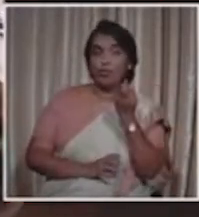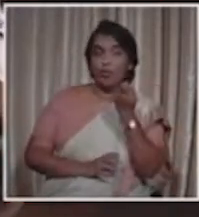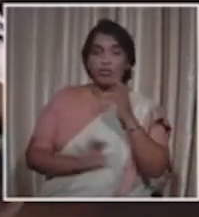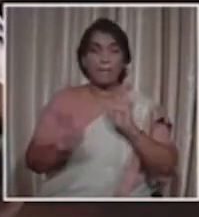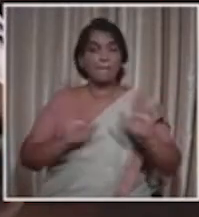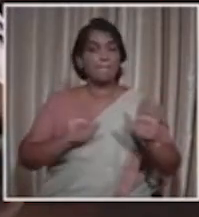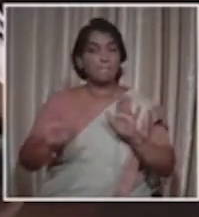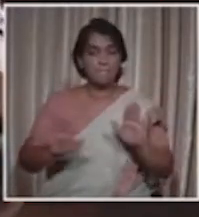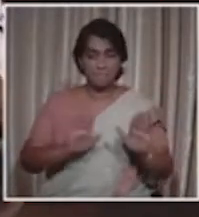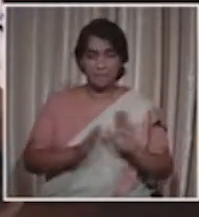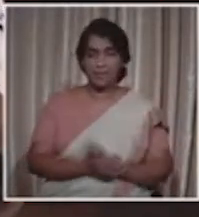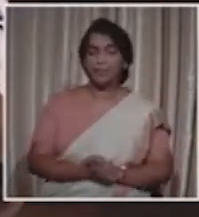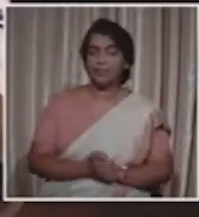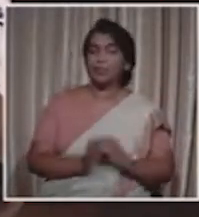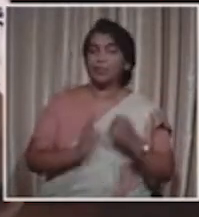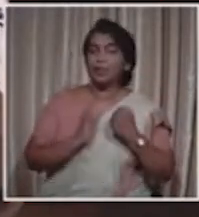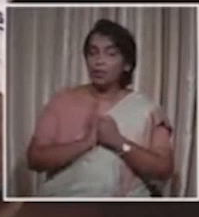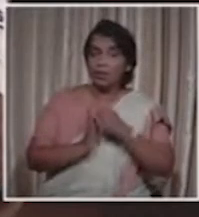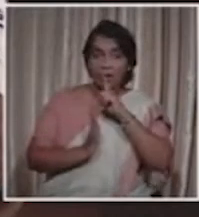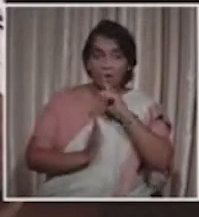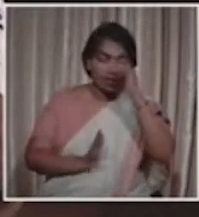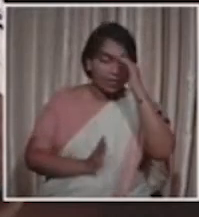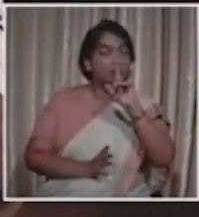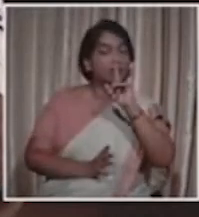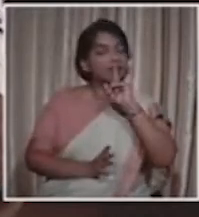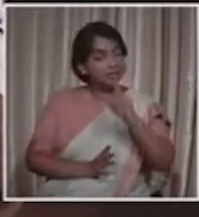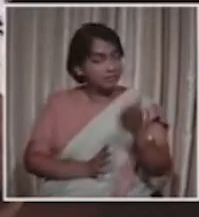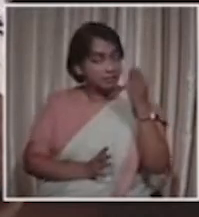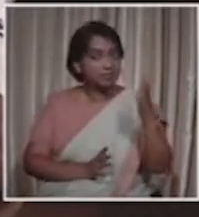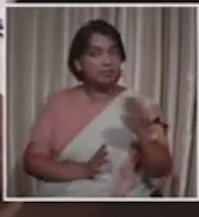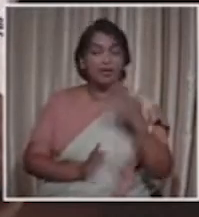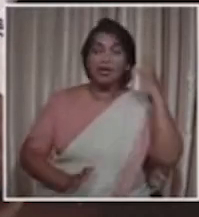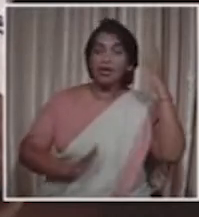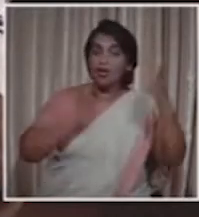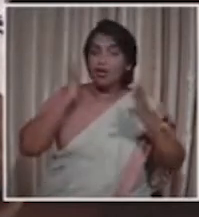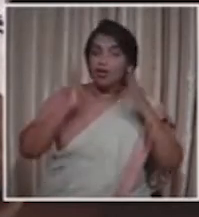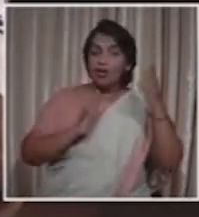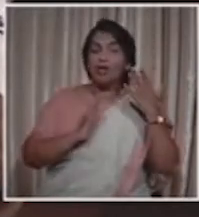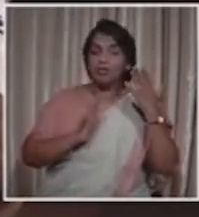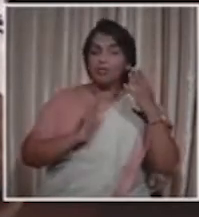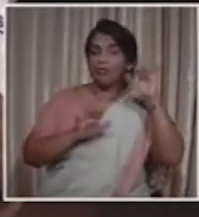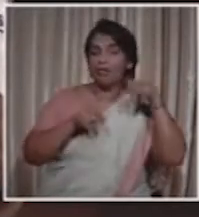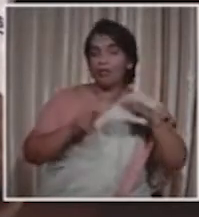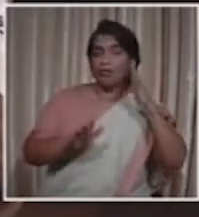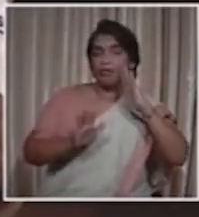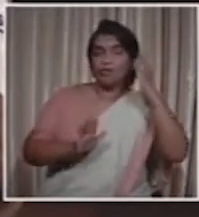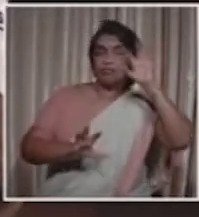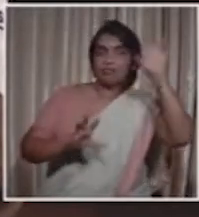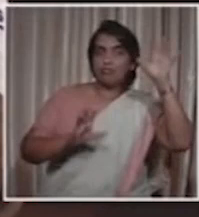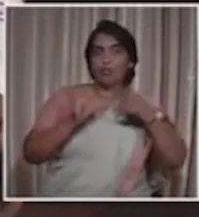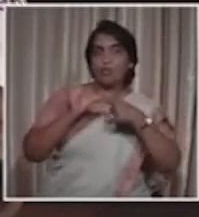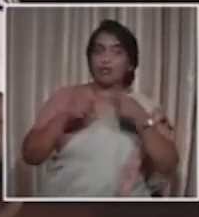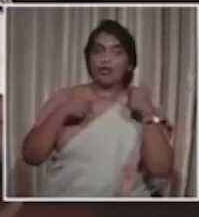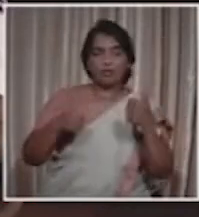කළමනාකරණය ගැන. ගරු කටානායකතුමා කතා කරනවා ජාත්‍යන්තර ආයතන වලින් යහපත් ප්‍රතිචාරයක් ලැබෙනවලු.